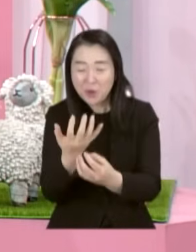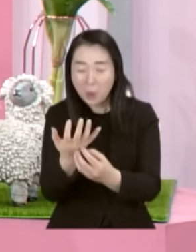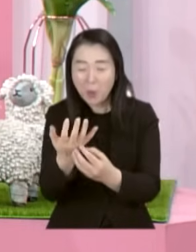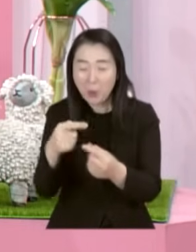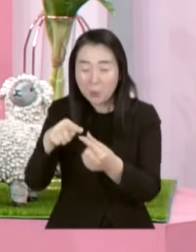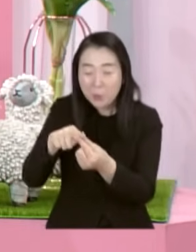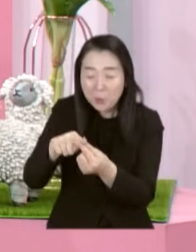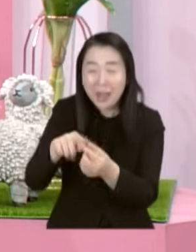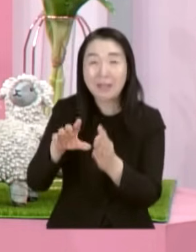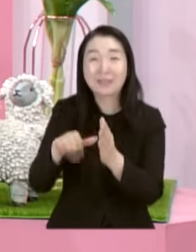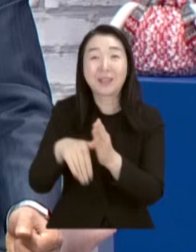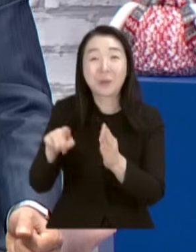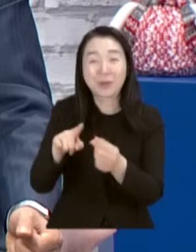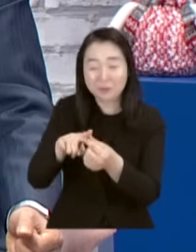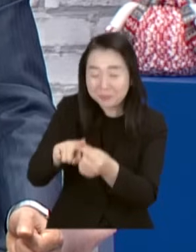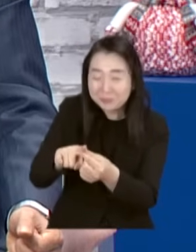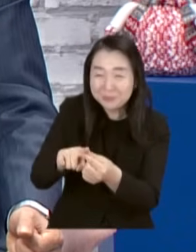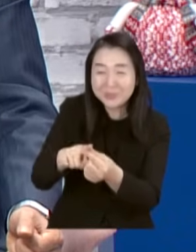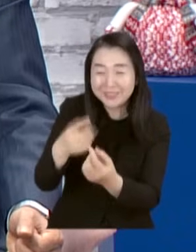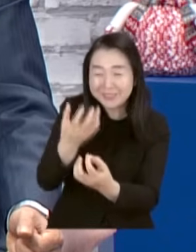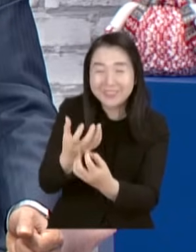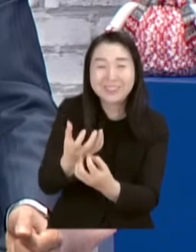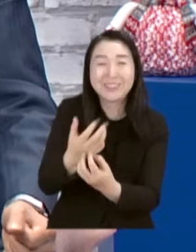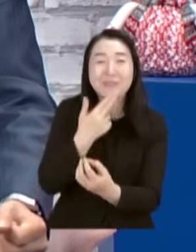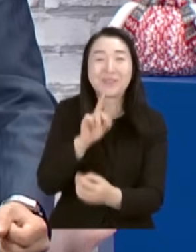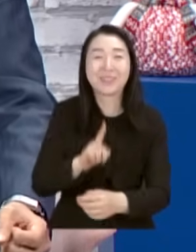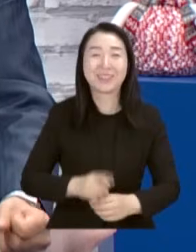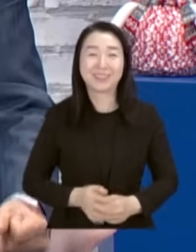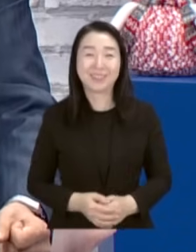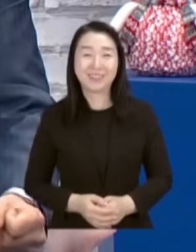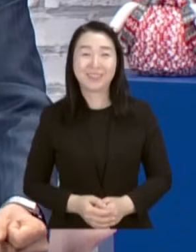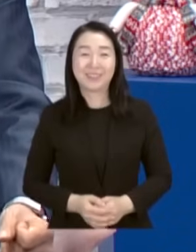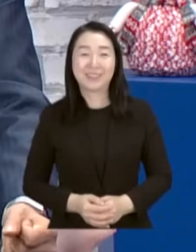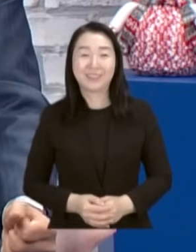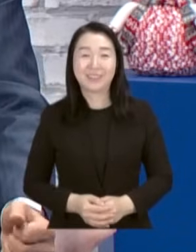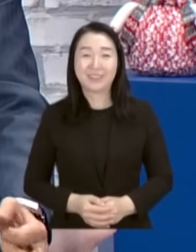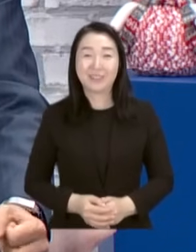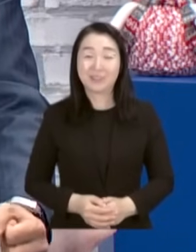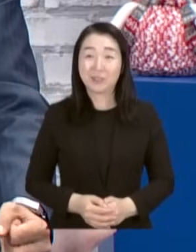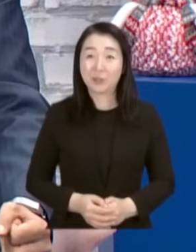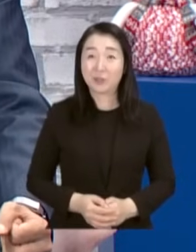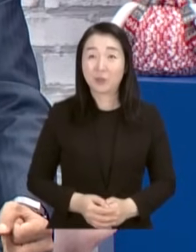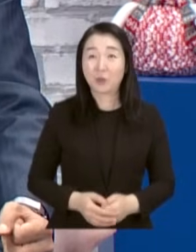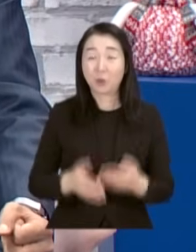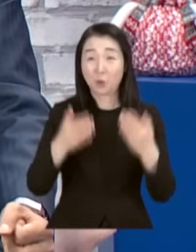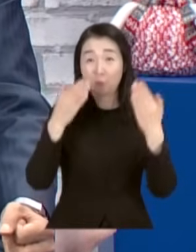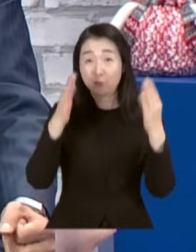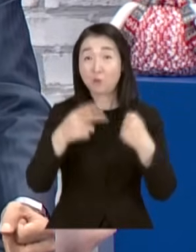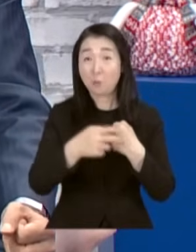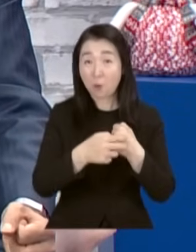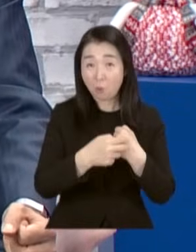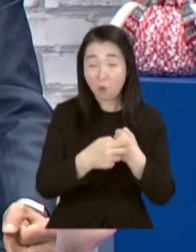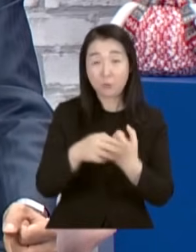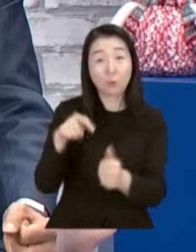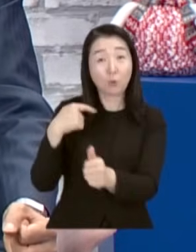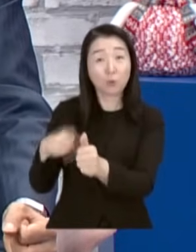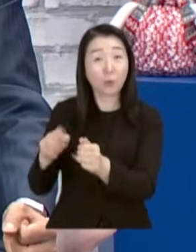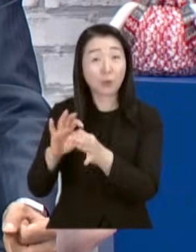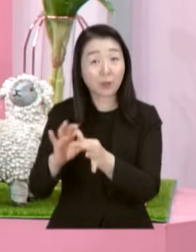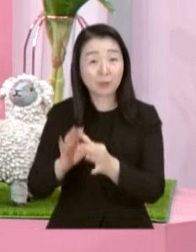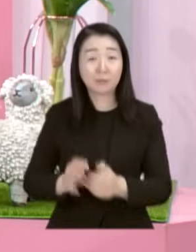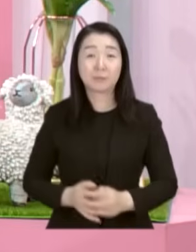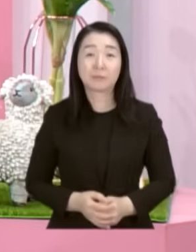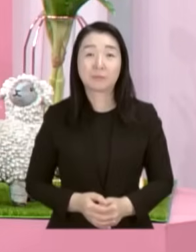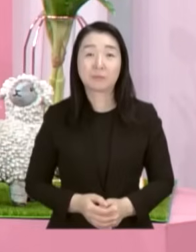돈 지졌단 말씀 안 하시더라고요. 예. 그러니까 무료 병원 하시고 또 교육 예. 사업도 하시고. 교육기관. 그걸